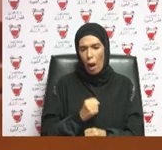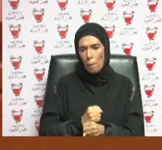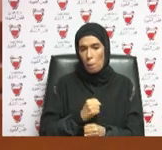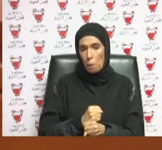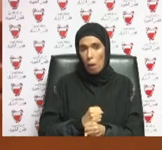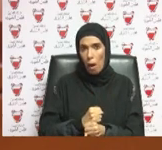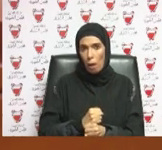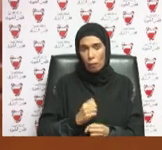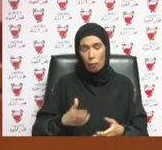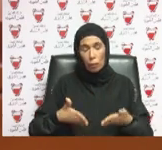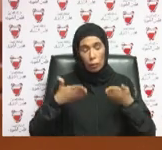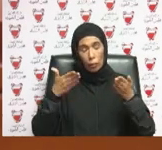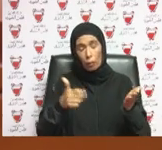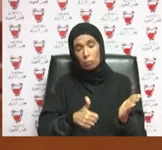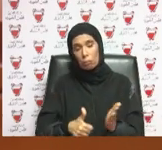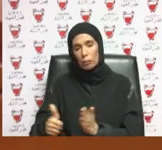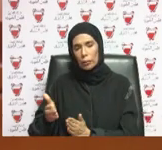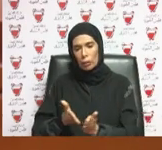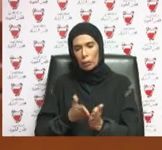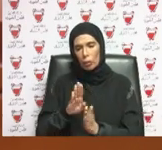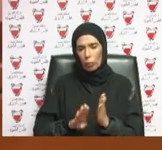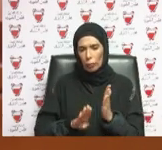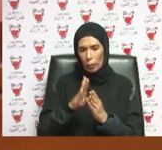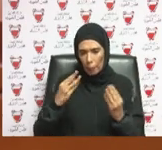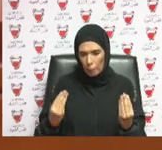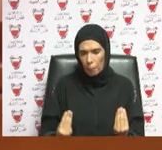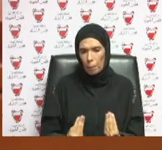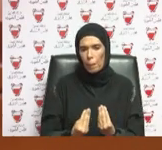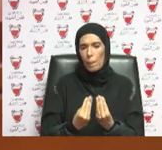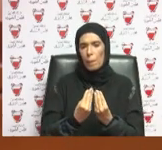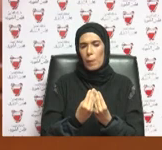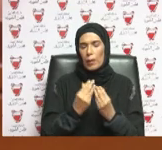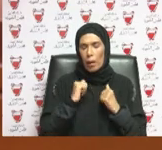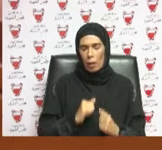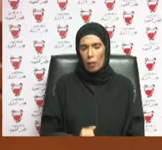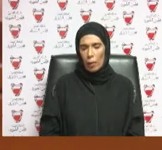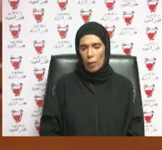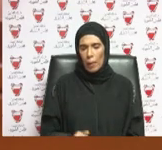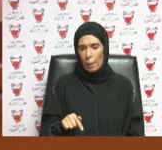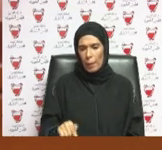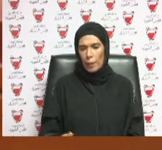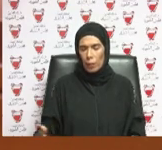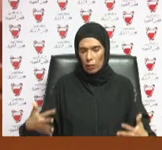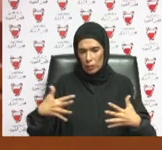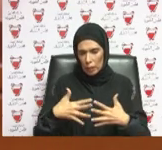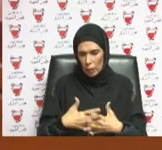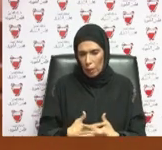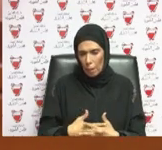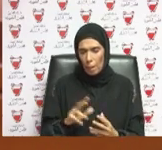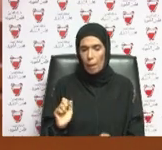الجليل وقائد مسيرة التنمية مع السابقين من أوائل الرعيل، ويشاركون